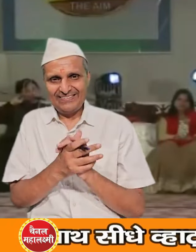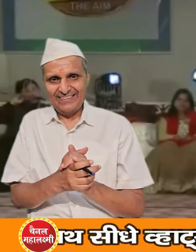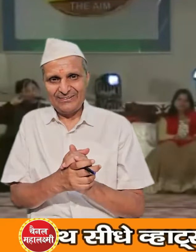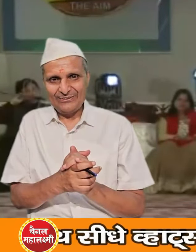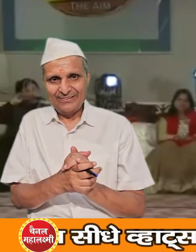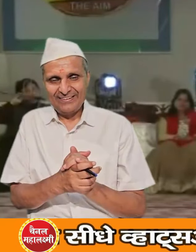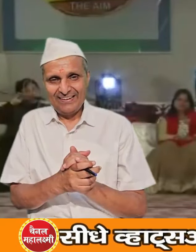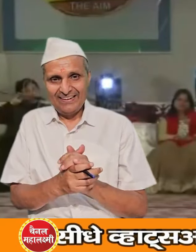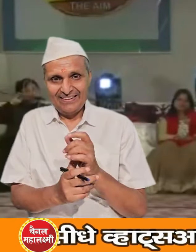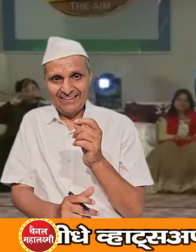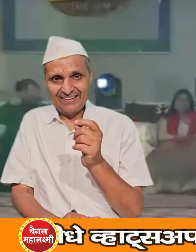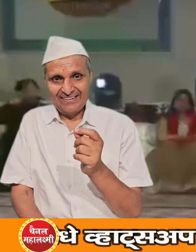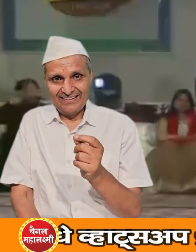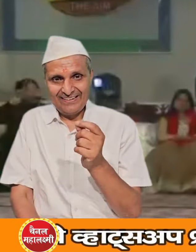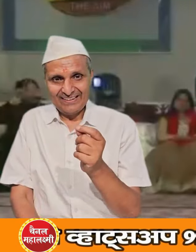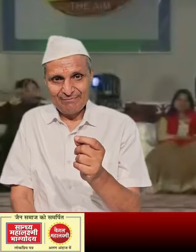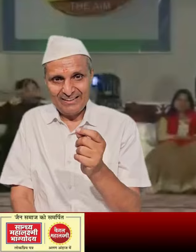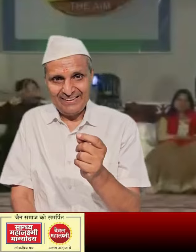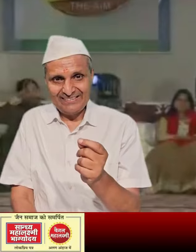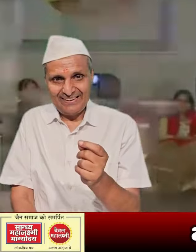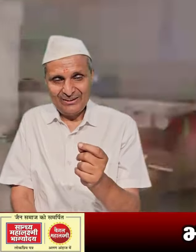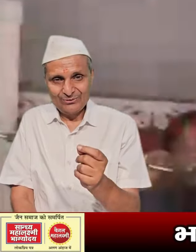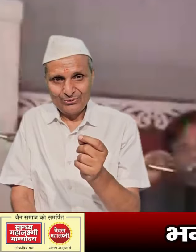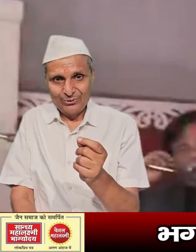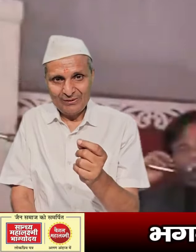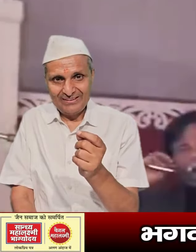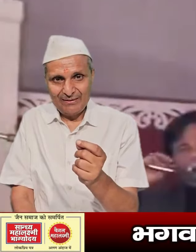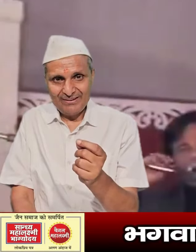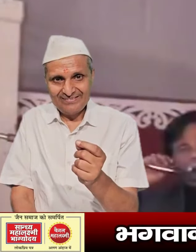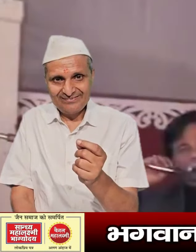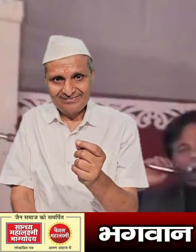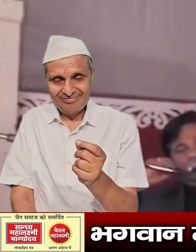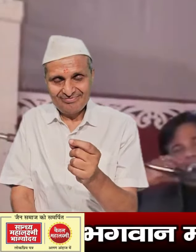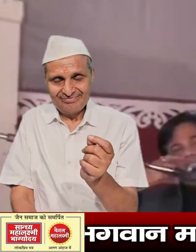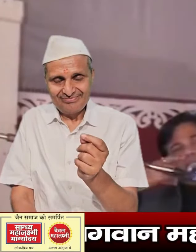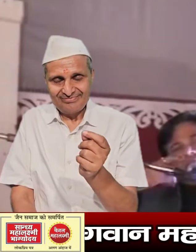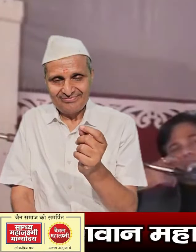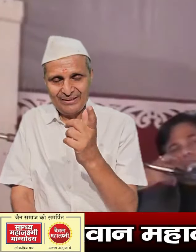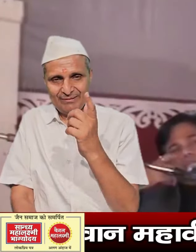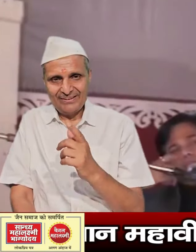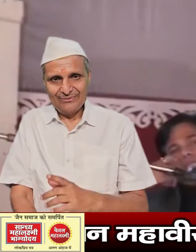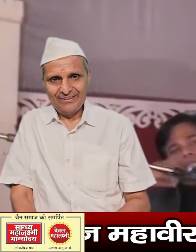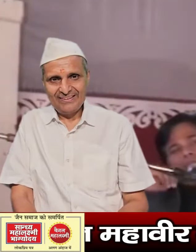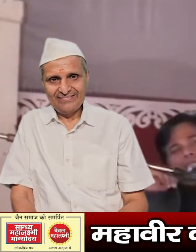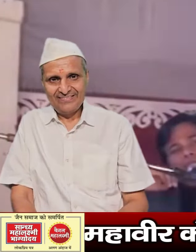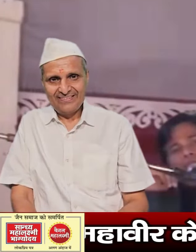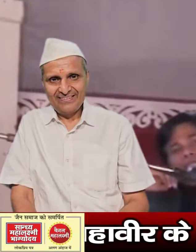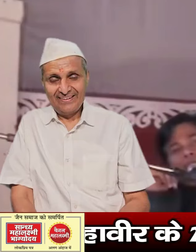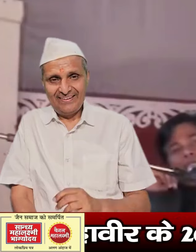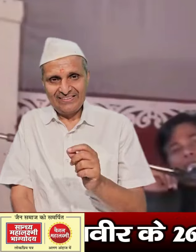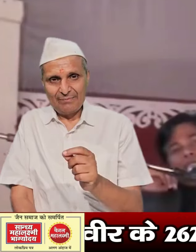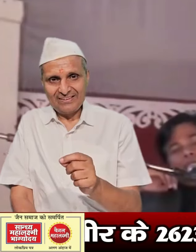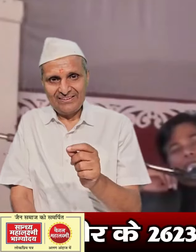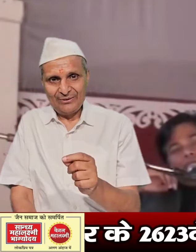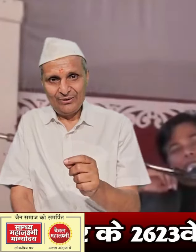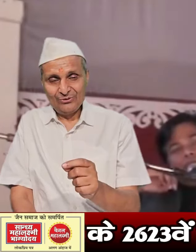कुछ दान दे देते हो लेकिन अगर घर के आगे भिखारी आ जाए तो दो रप देने में हिम्मत नहीं होती है